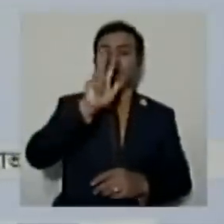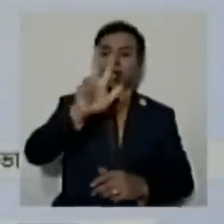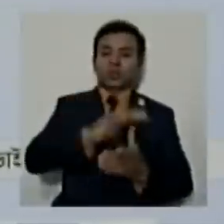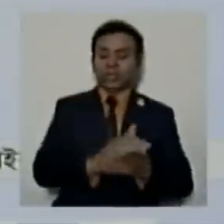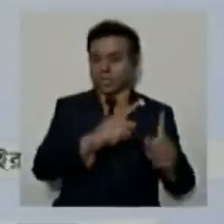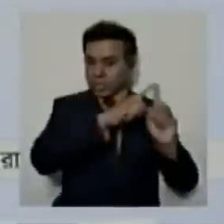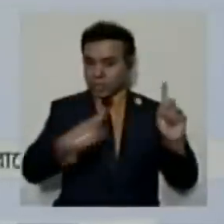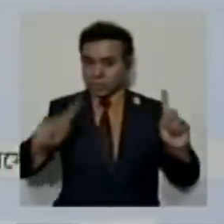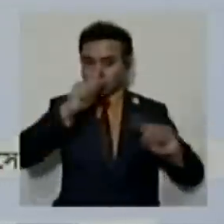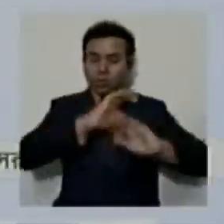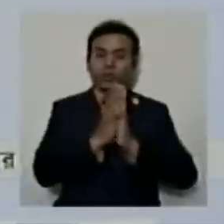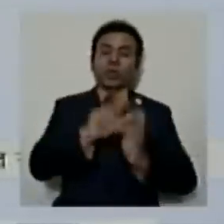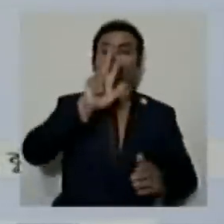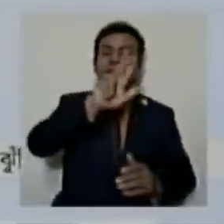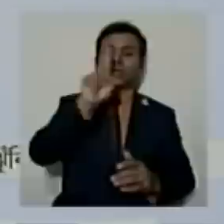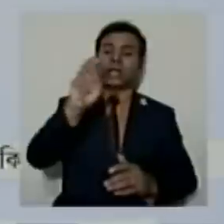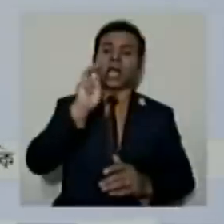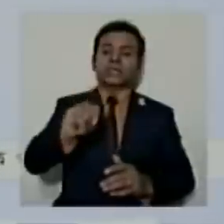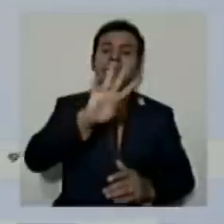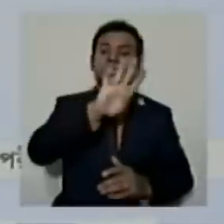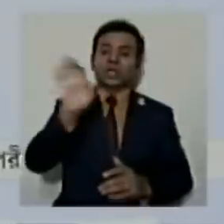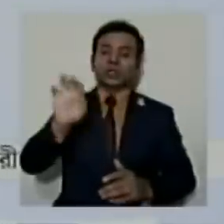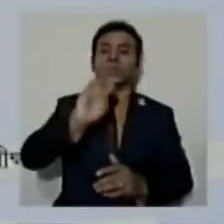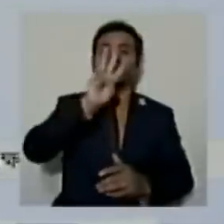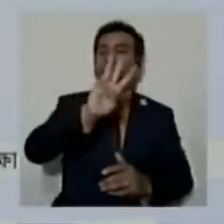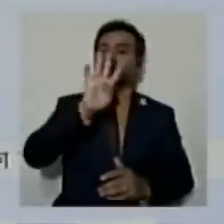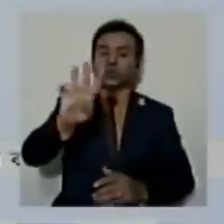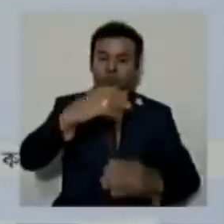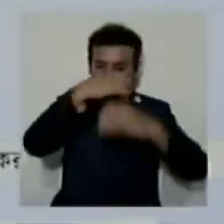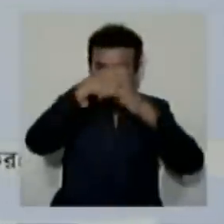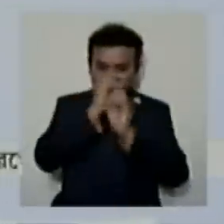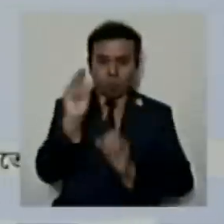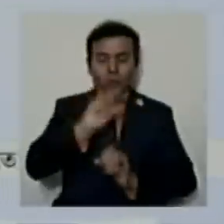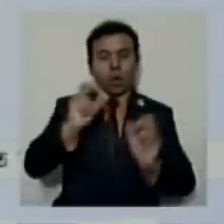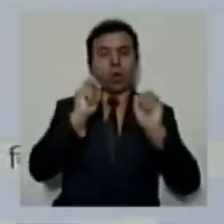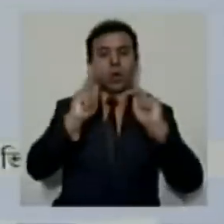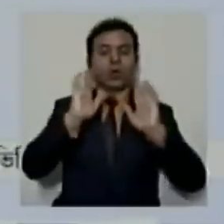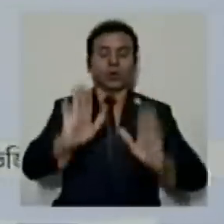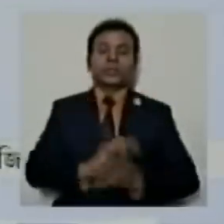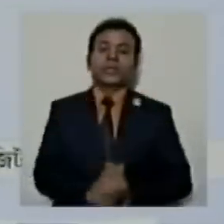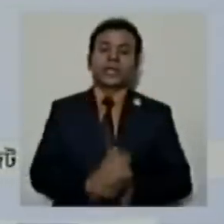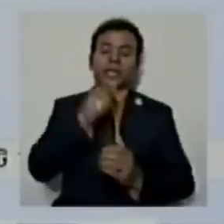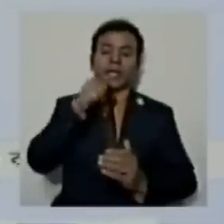5214 এবং পরীক্ষা করা হয়েছে 5368। এ পর্যন্ত নমুনা পরীক্ষা করা হয়েছে